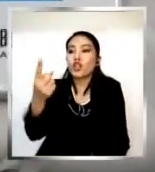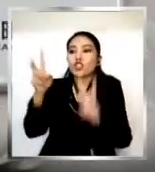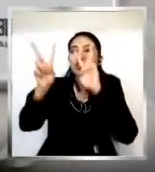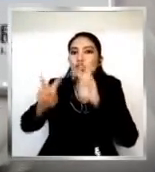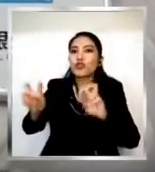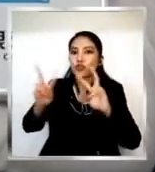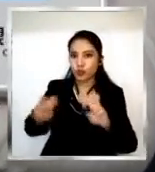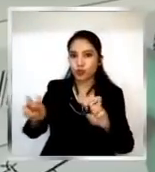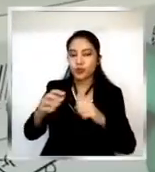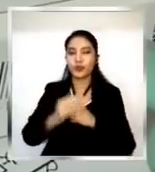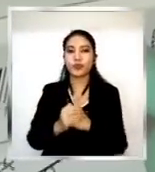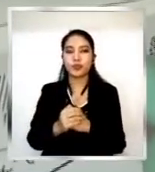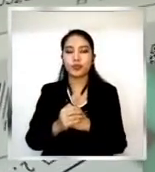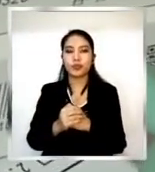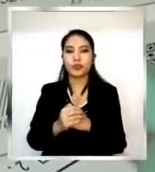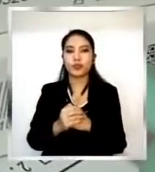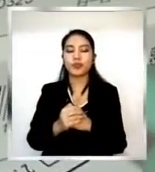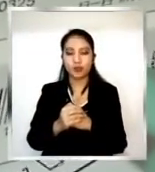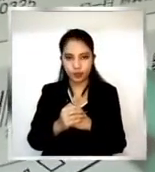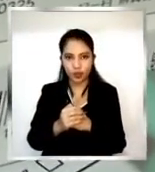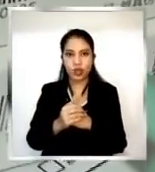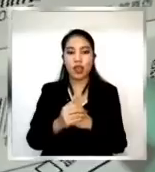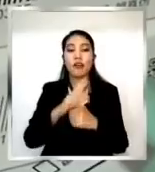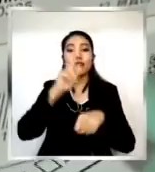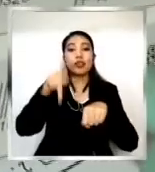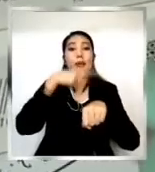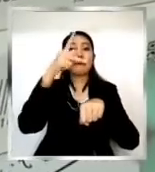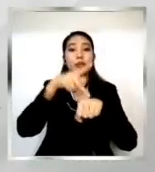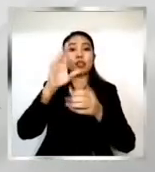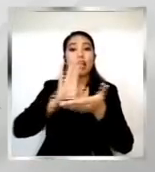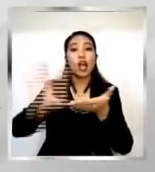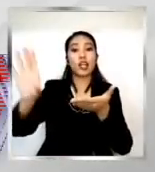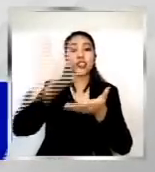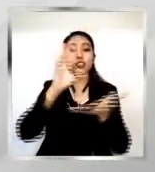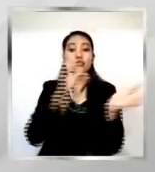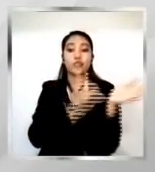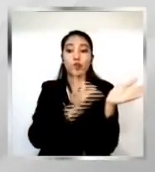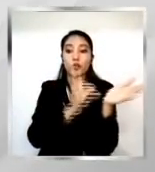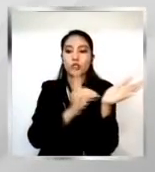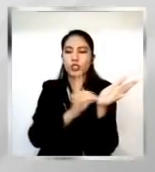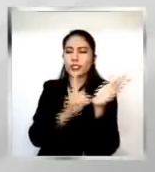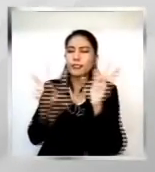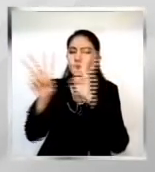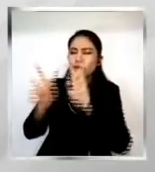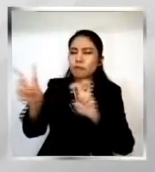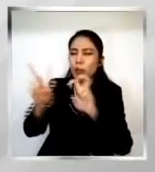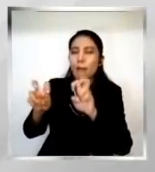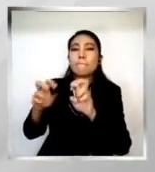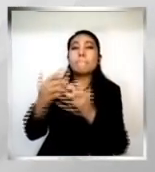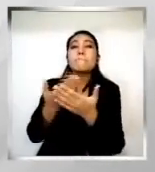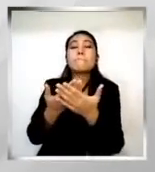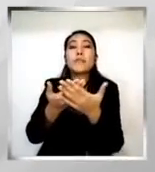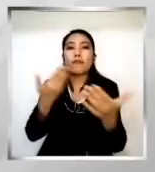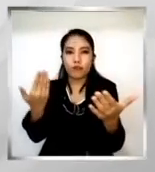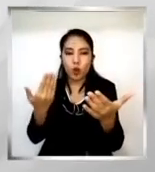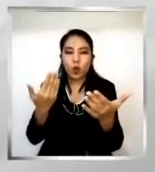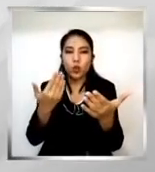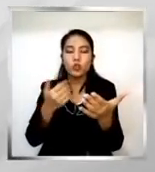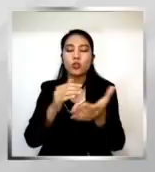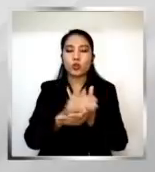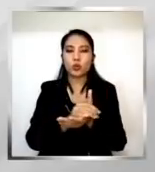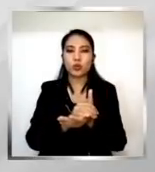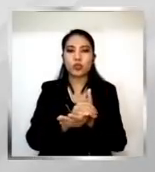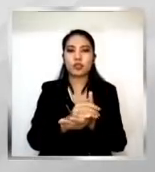husto ng Philippine College of Physicians bago ireseta. If there is no evidence that it will be